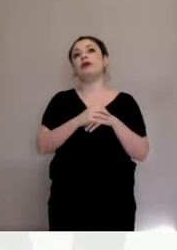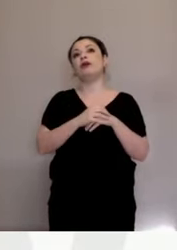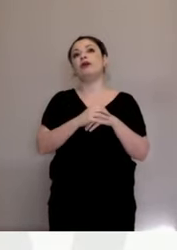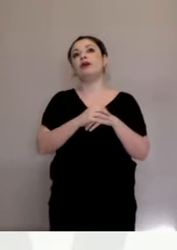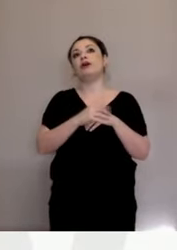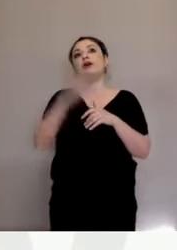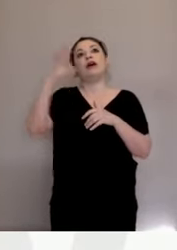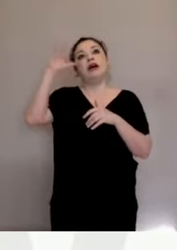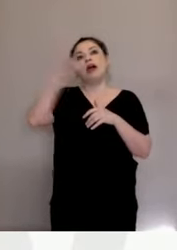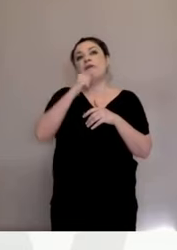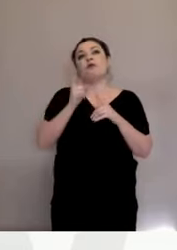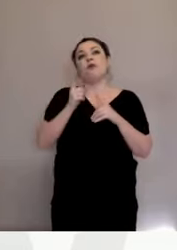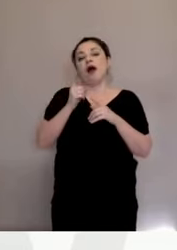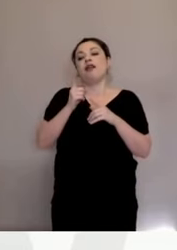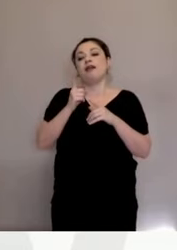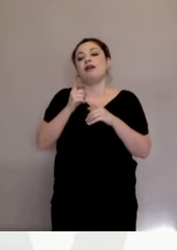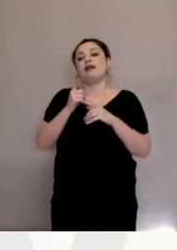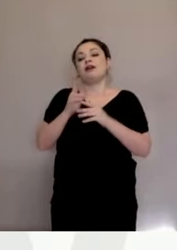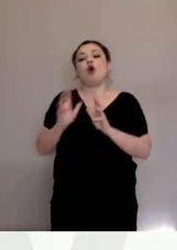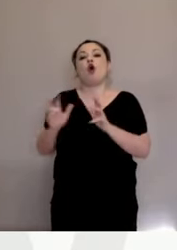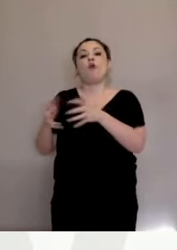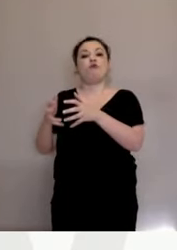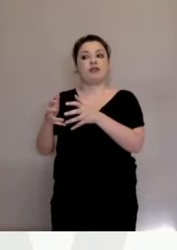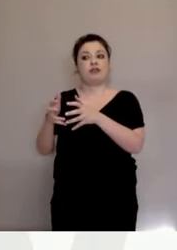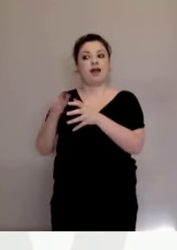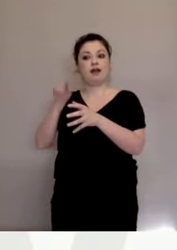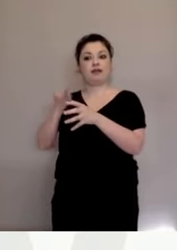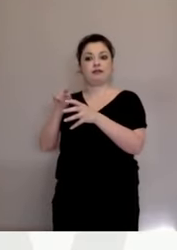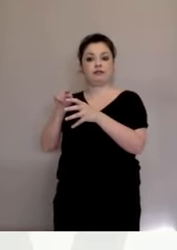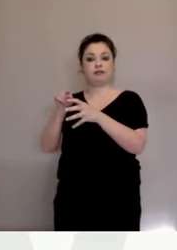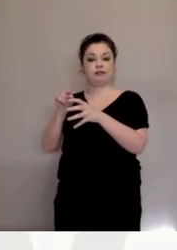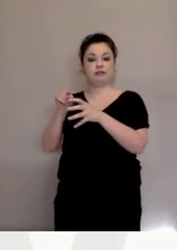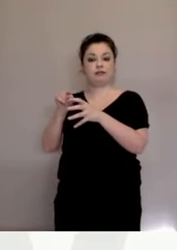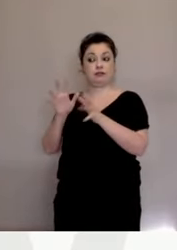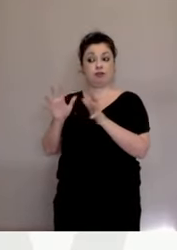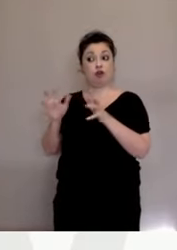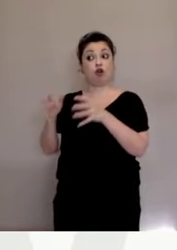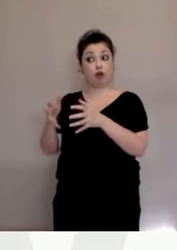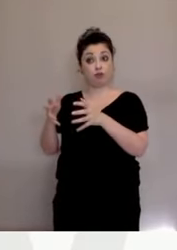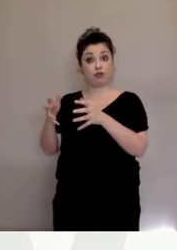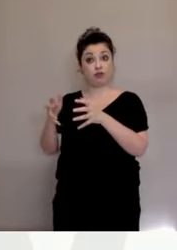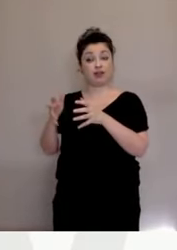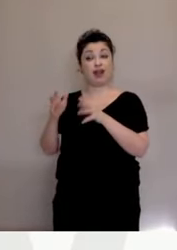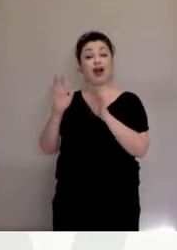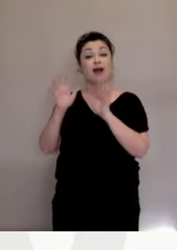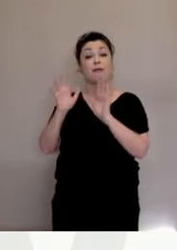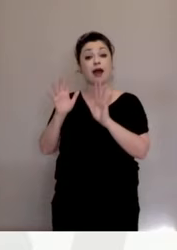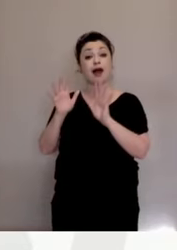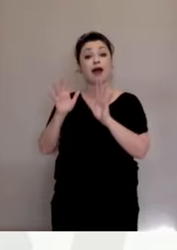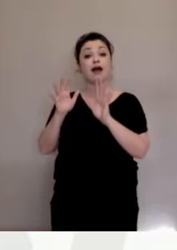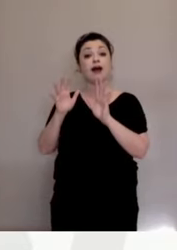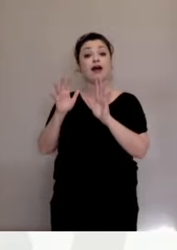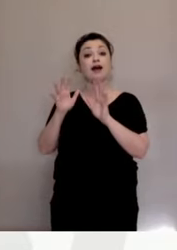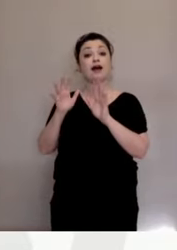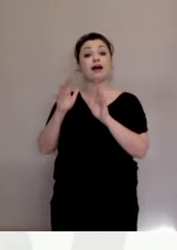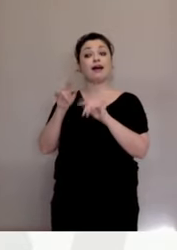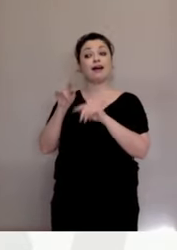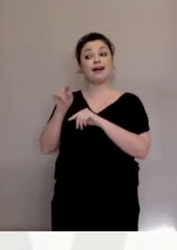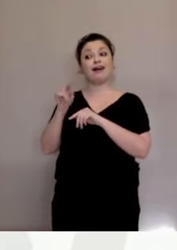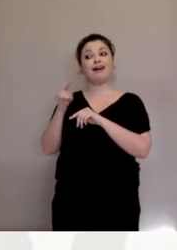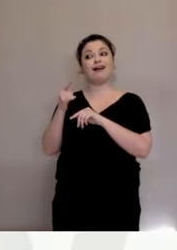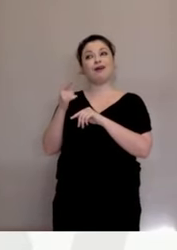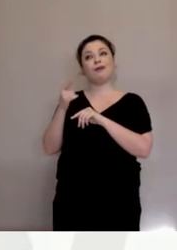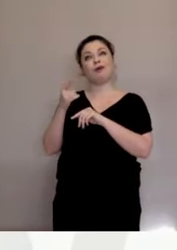che si tratta di comunità, certo, ma con la comunità fa